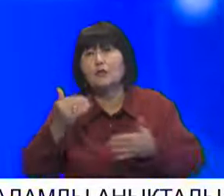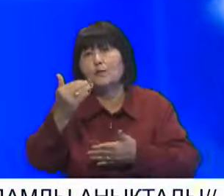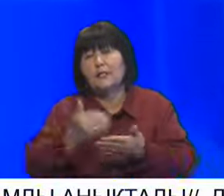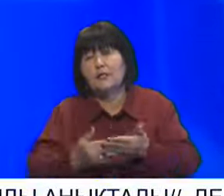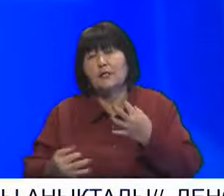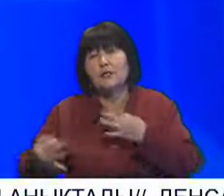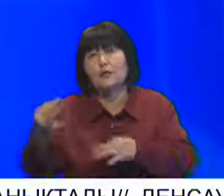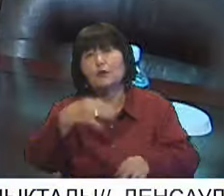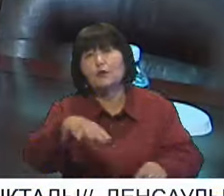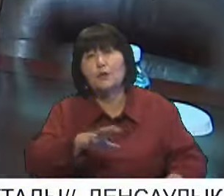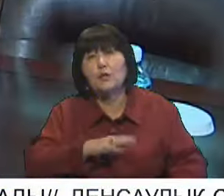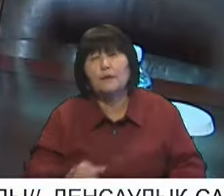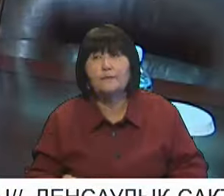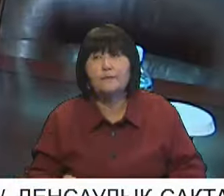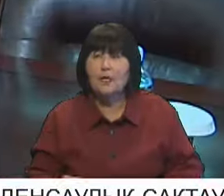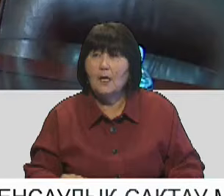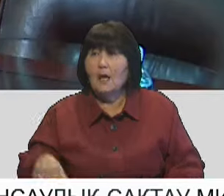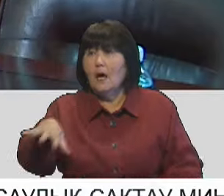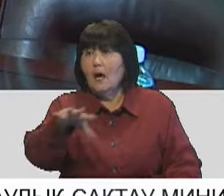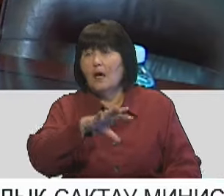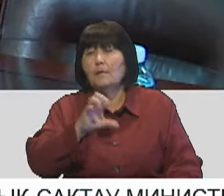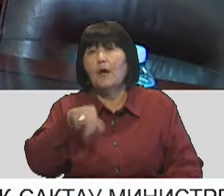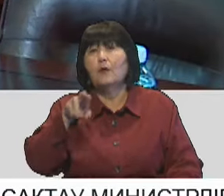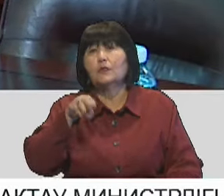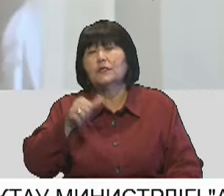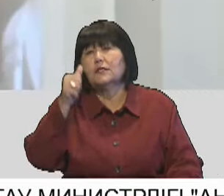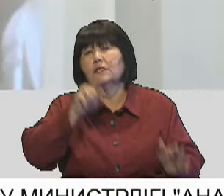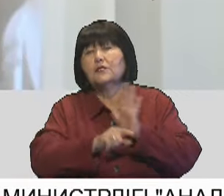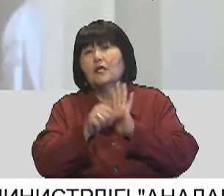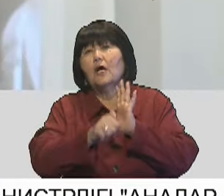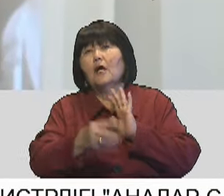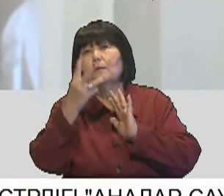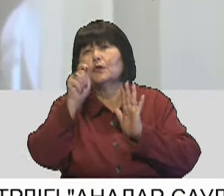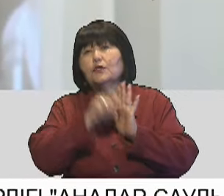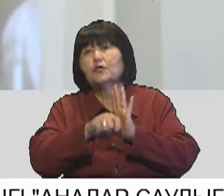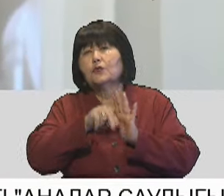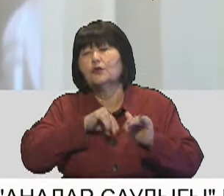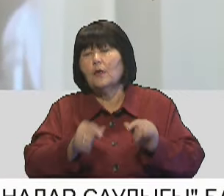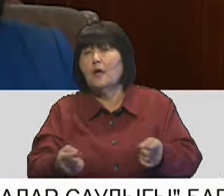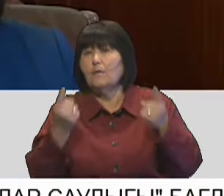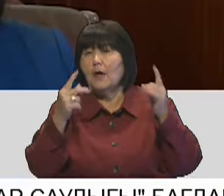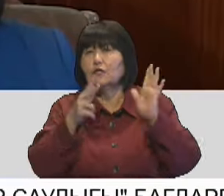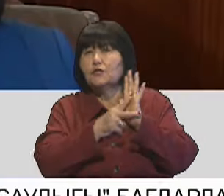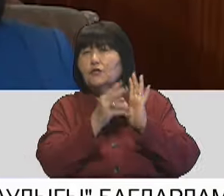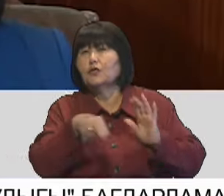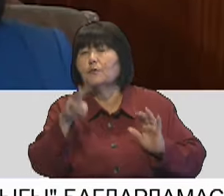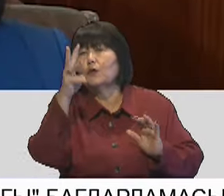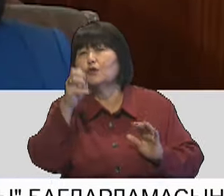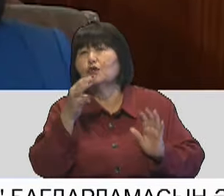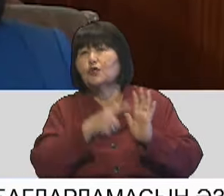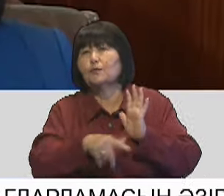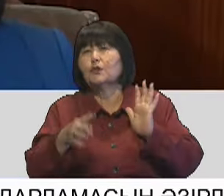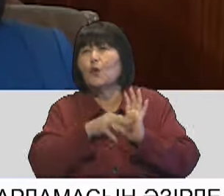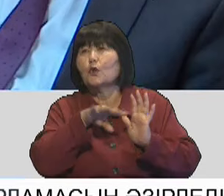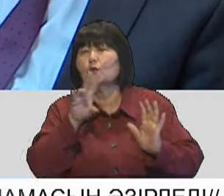болды. Аймақ аудиторлары жыл басынан бері 63 тексеру жұмысын жүргізіп, бағандай 8 миллиард 379